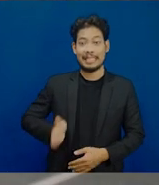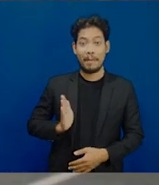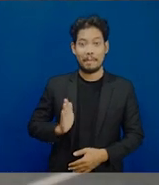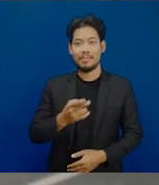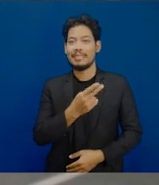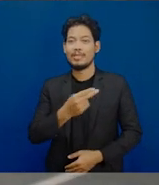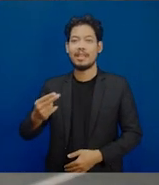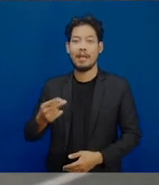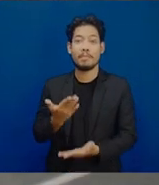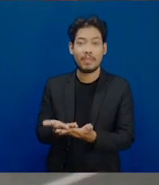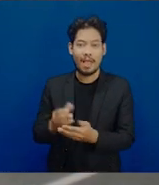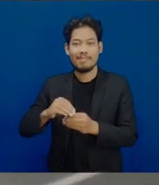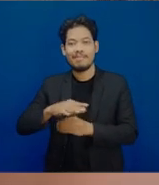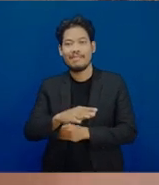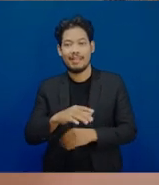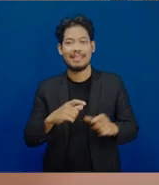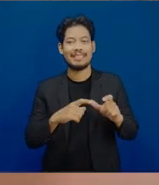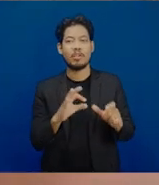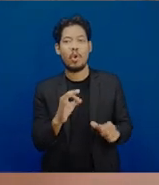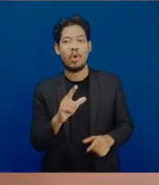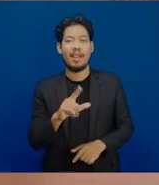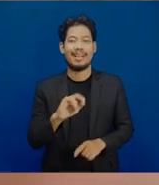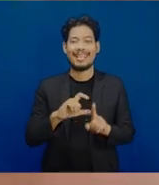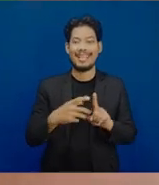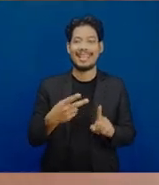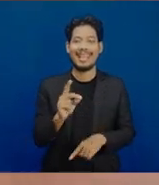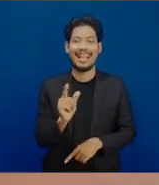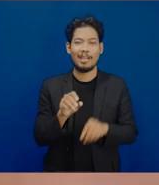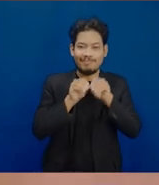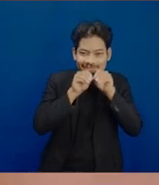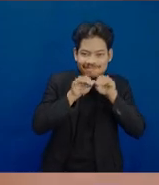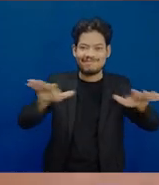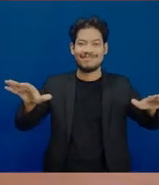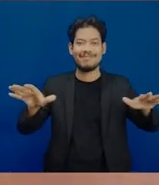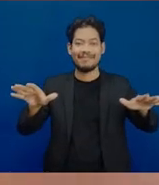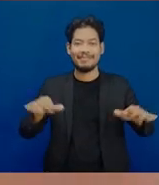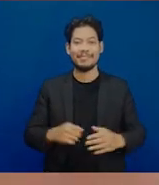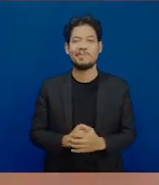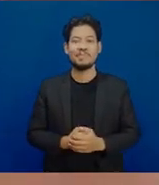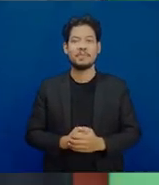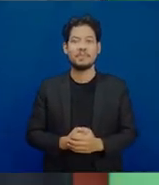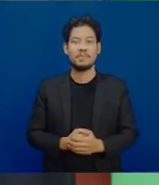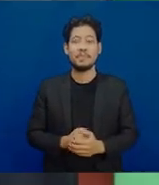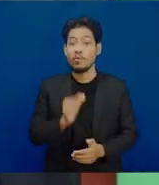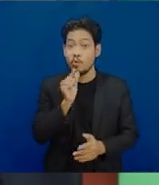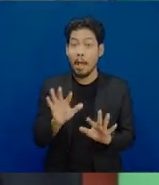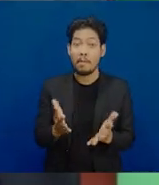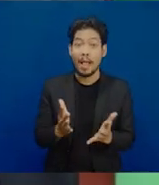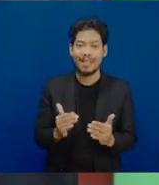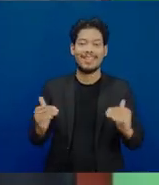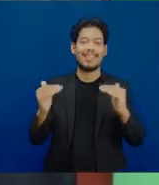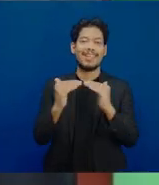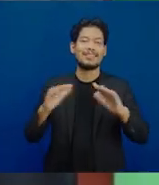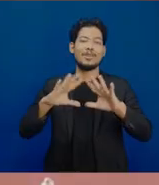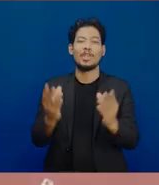Sigap Indonesia mengimplementasikan proyek Solidar, Strengthening Social Inclusion for Disability Equity and